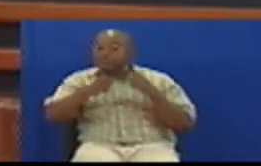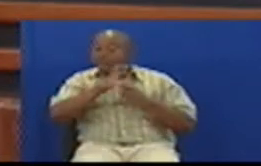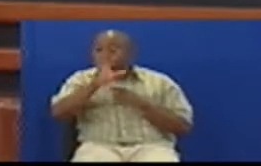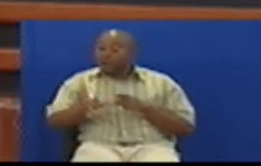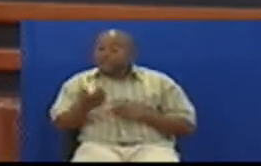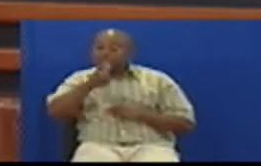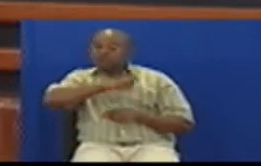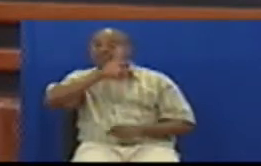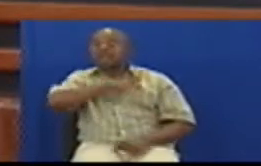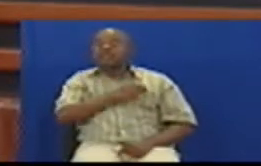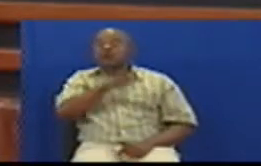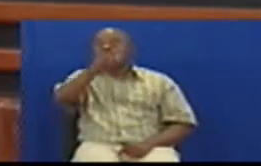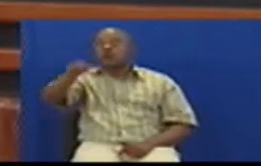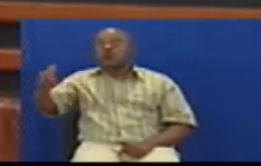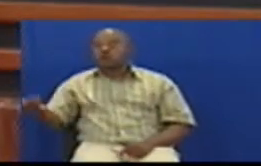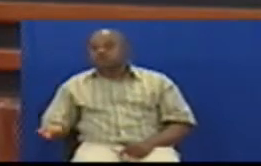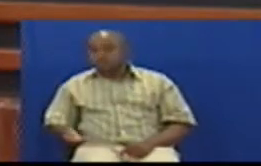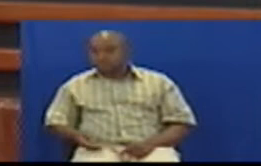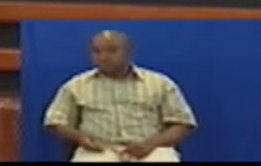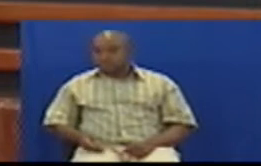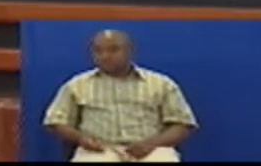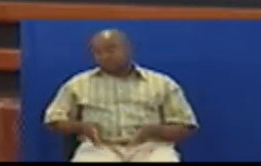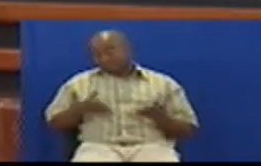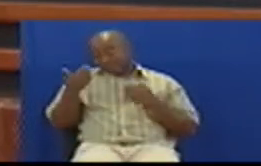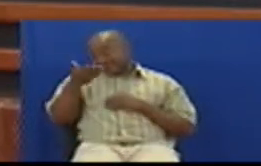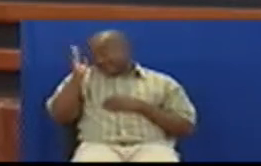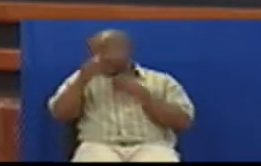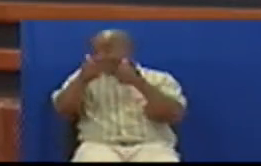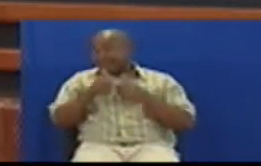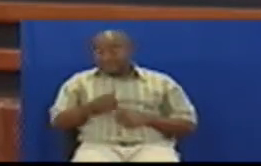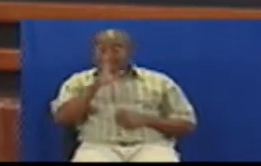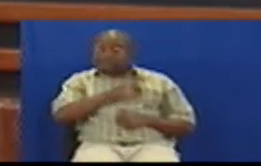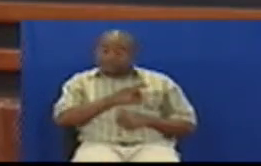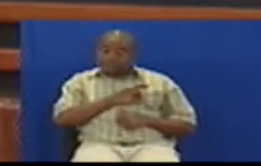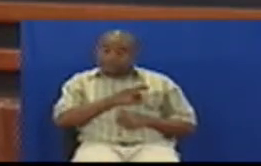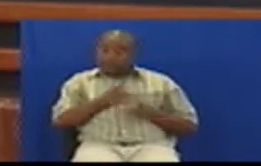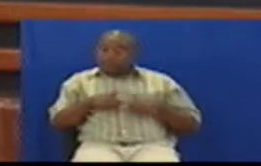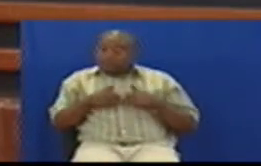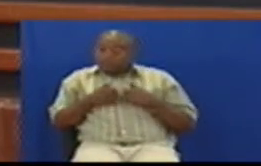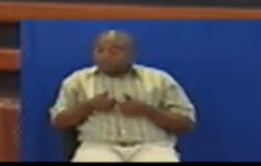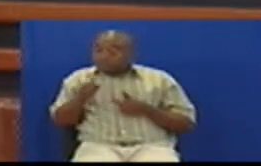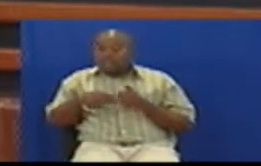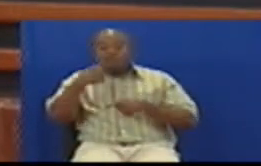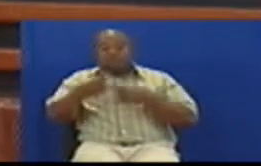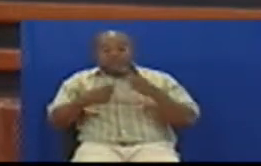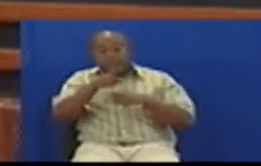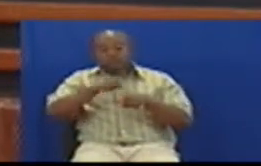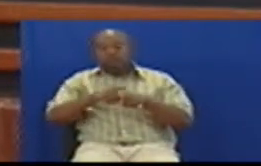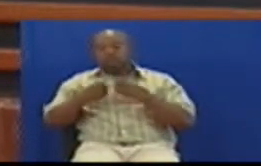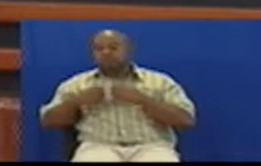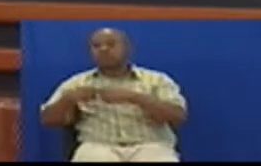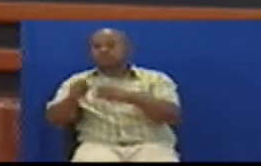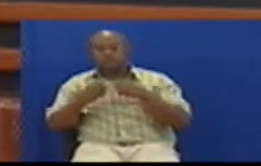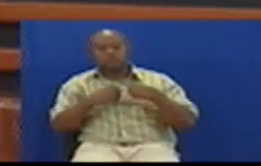nchi yetu. Watu wengi wanasema serikali itangaza ajira, lakini Mheshimiwa Spika, miradi hii katika utekelezaji wake kama alivyosema